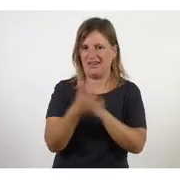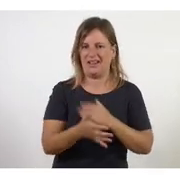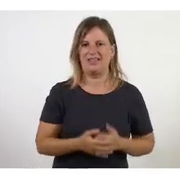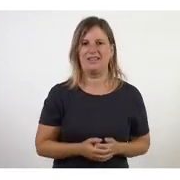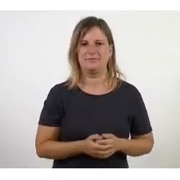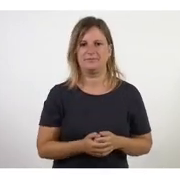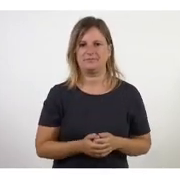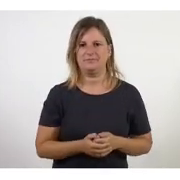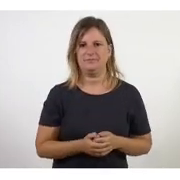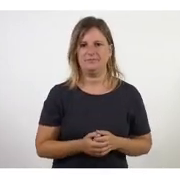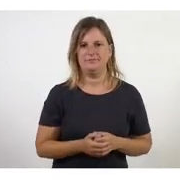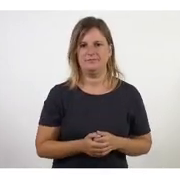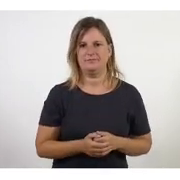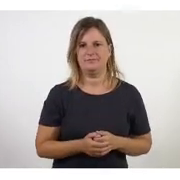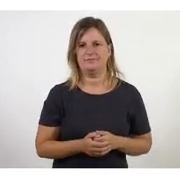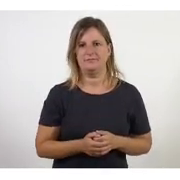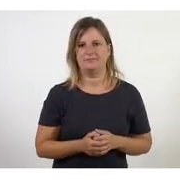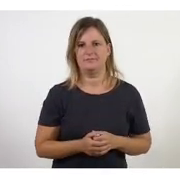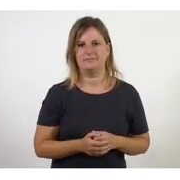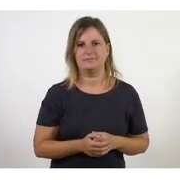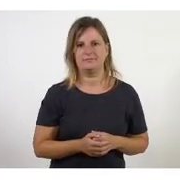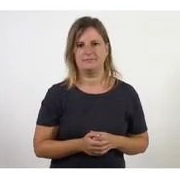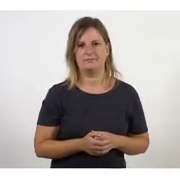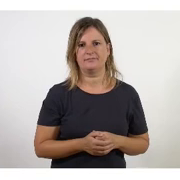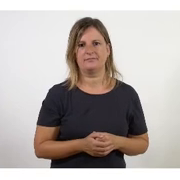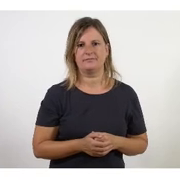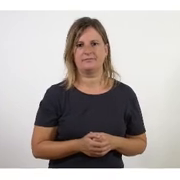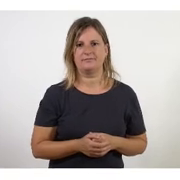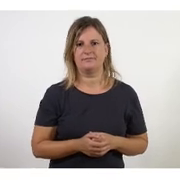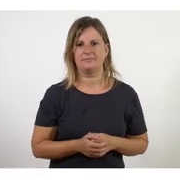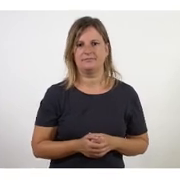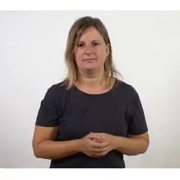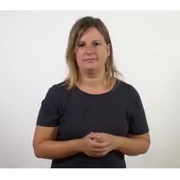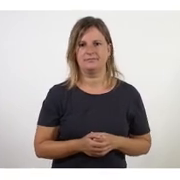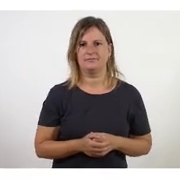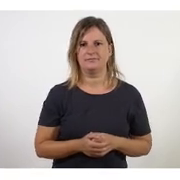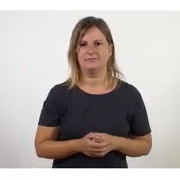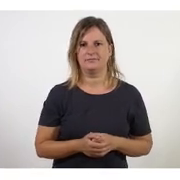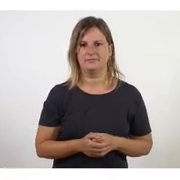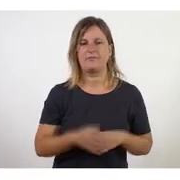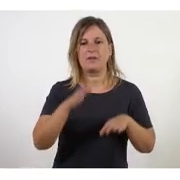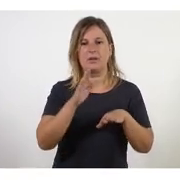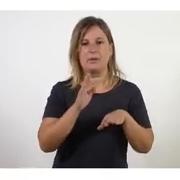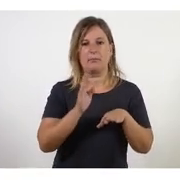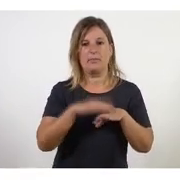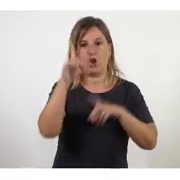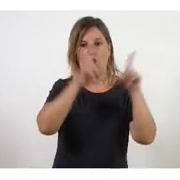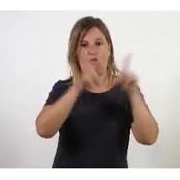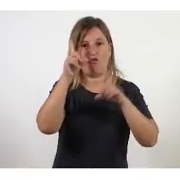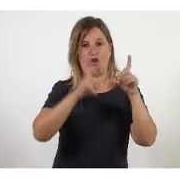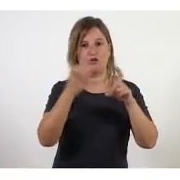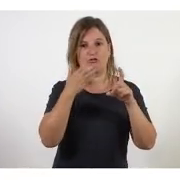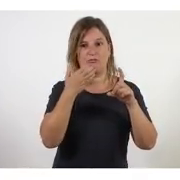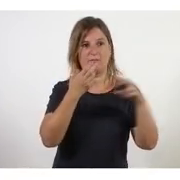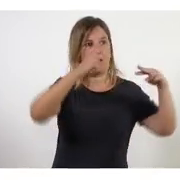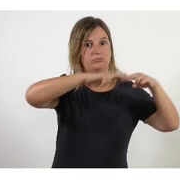hem vist a la part del principi, ja heu vist que va molt bé per animar aquests vídeos amb fotografies, vale? Amb